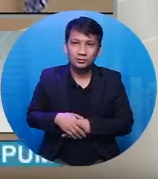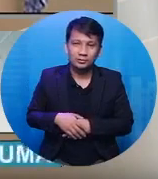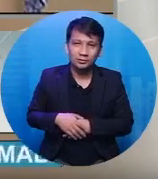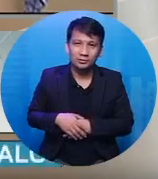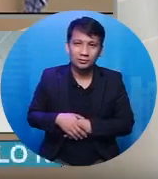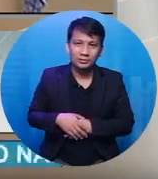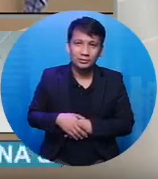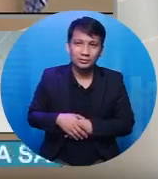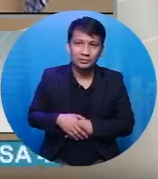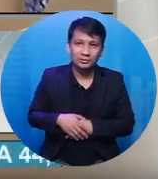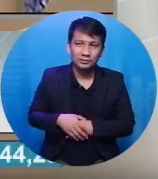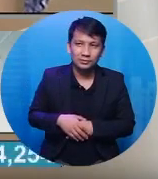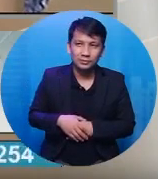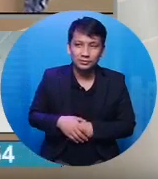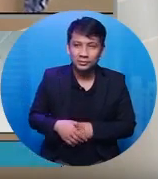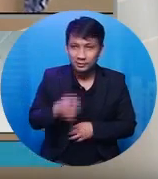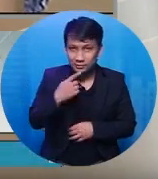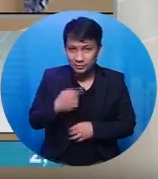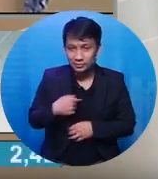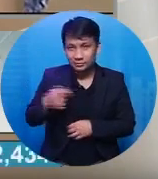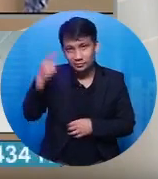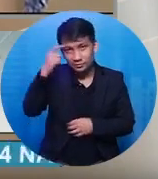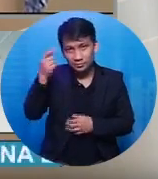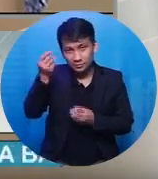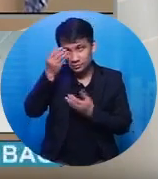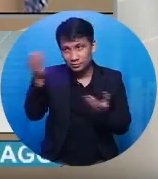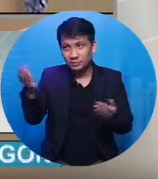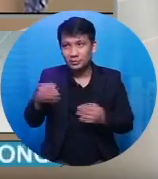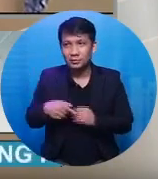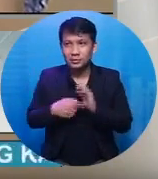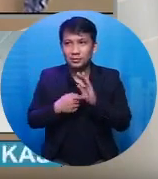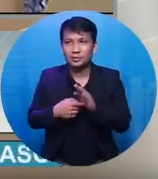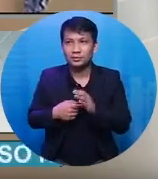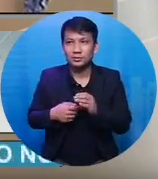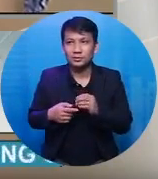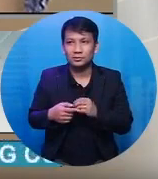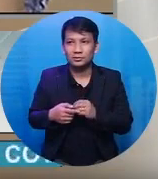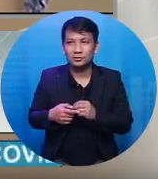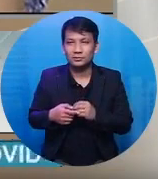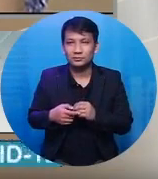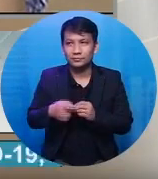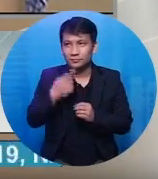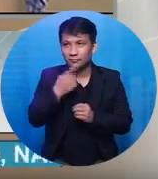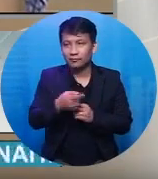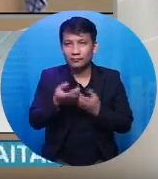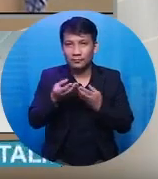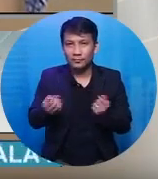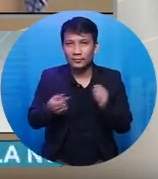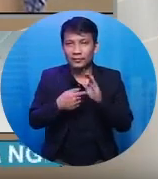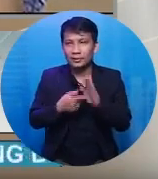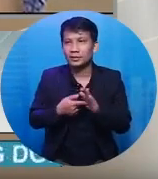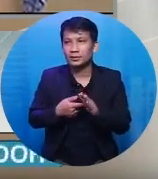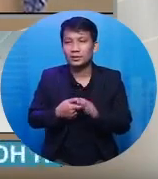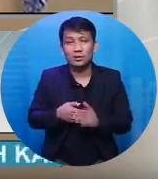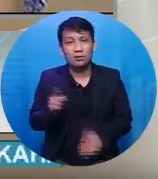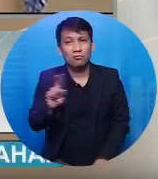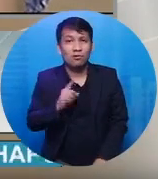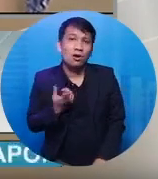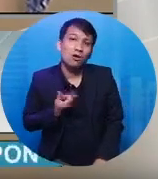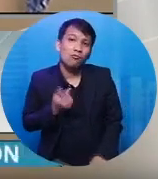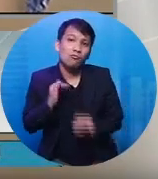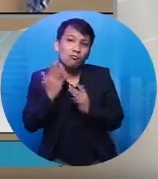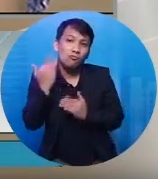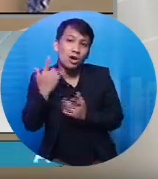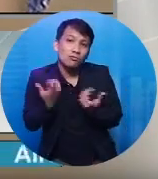halos oras-oras, minuminuto, iniisip ko rin kayo. Baka akala niyo siguro, ano, patutotoo lang, ganito na ang sitwasyon ng ano natin, kaya... Eh, ba't ginawa mo yan?